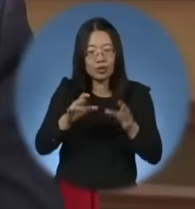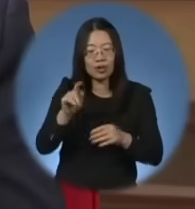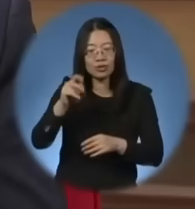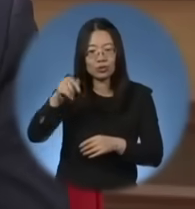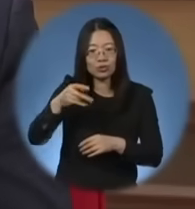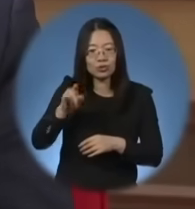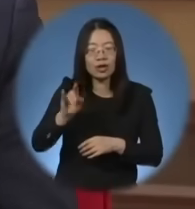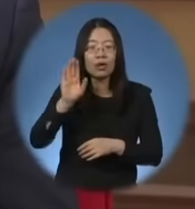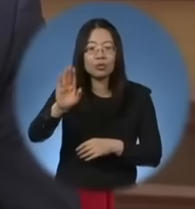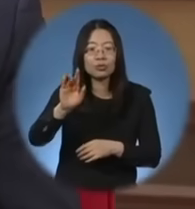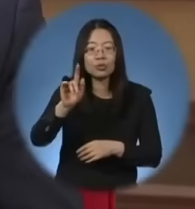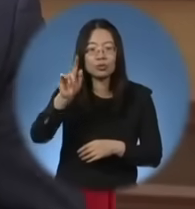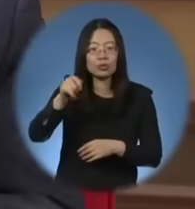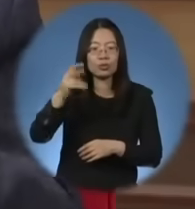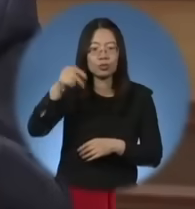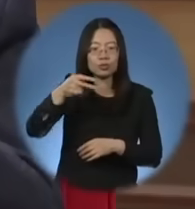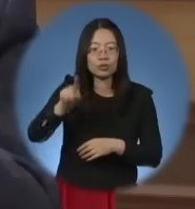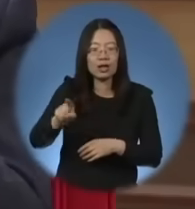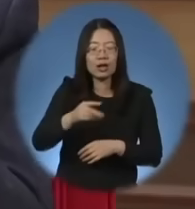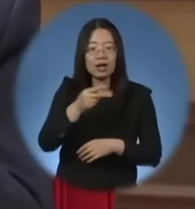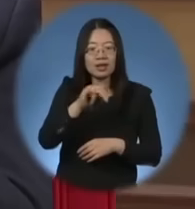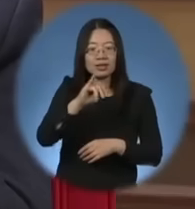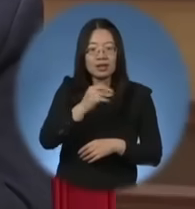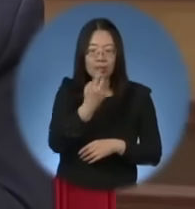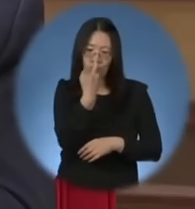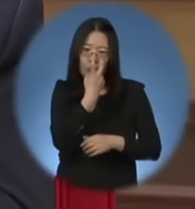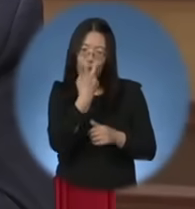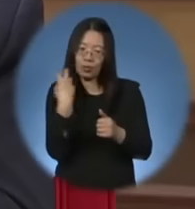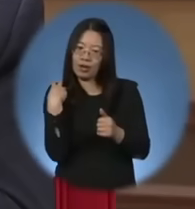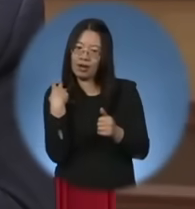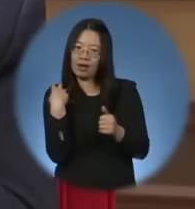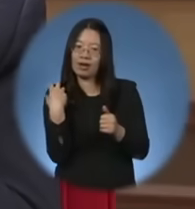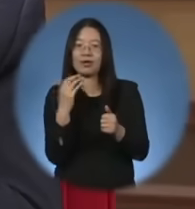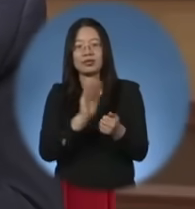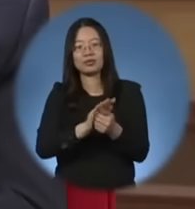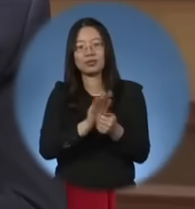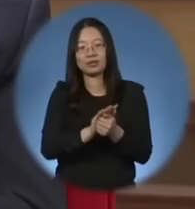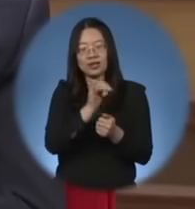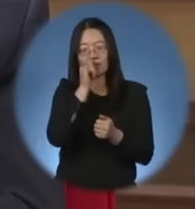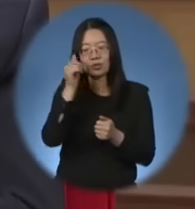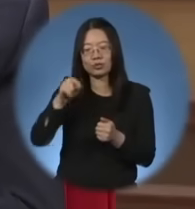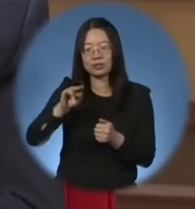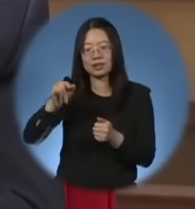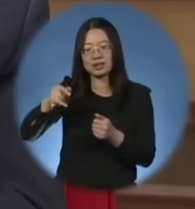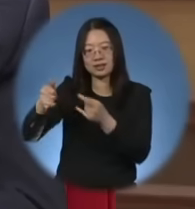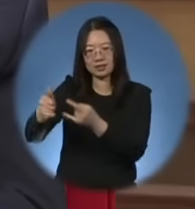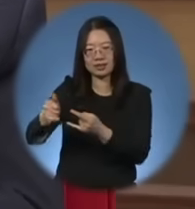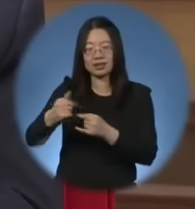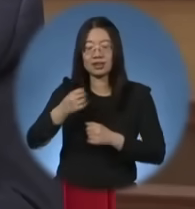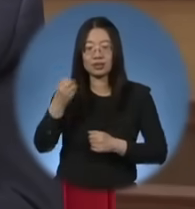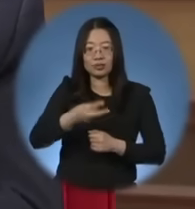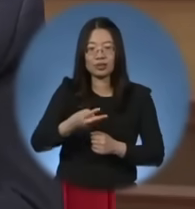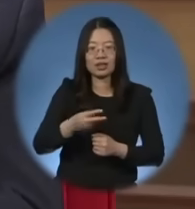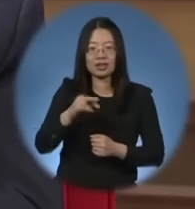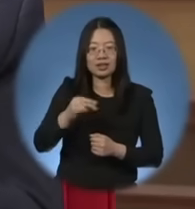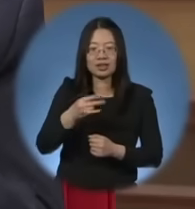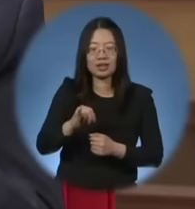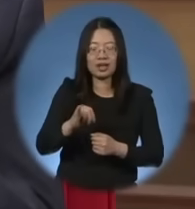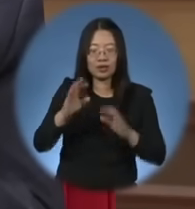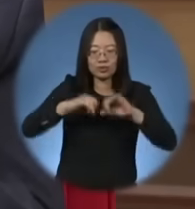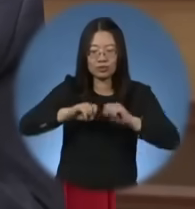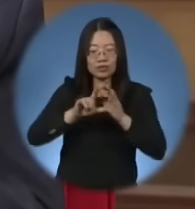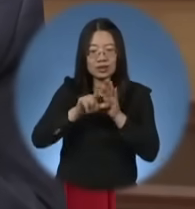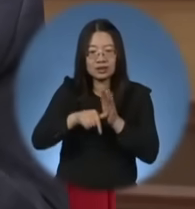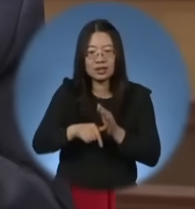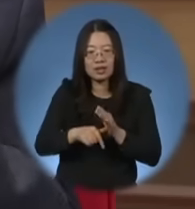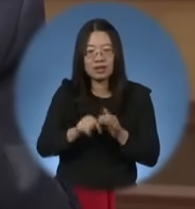고구려 후고 그려가 시내를 보호자로 했잖아요 후백제 해서 예 또 저 시내가